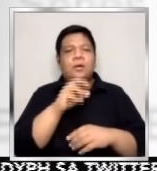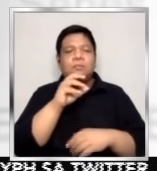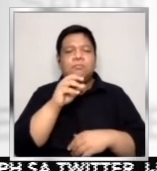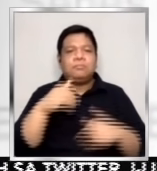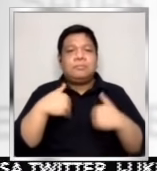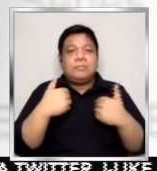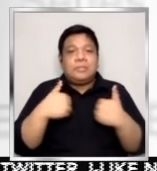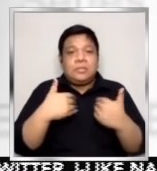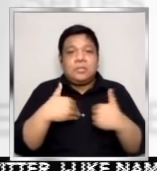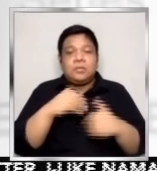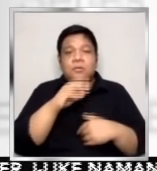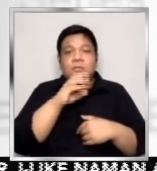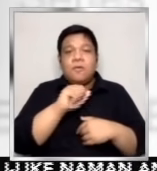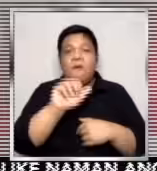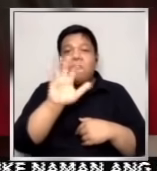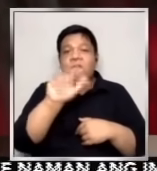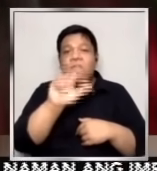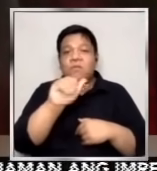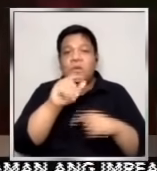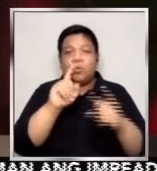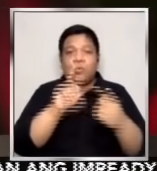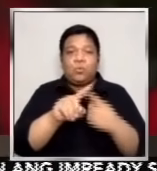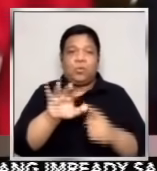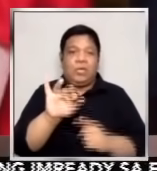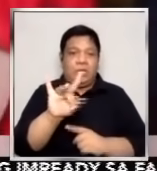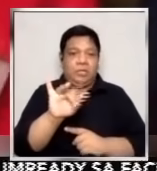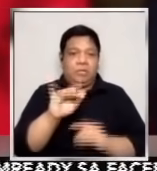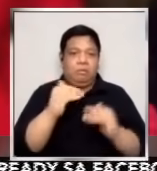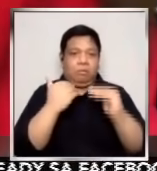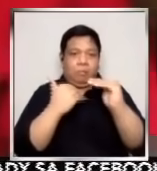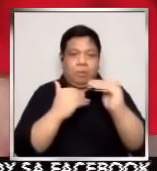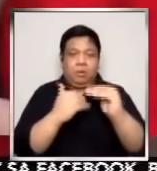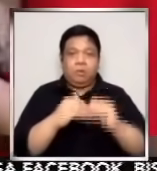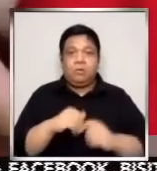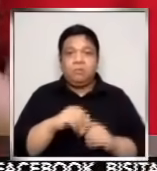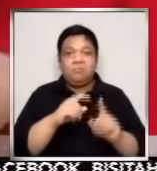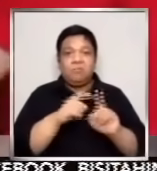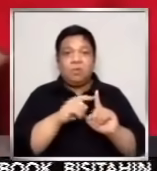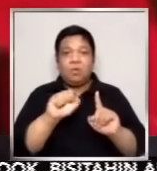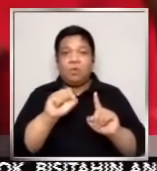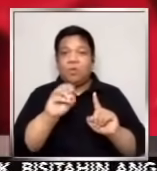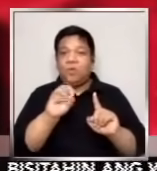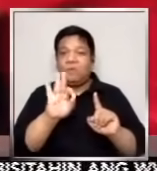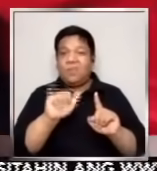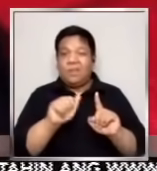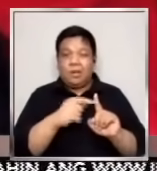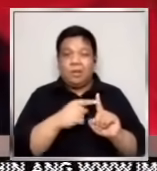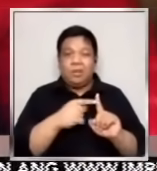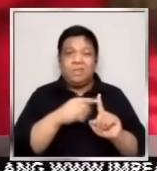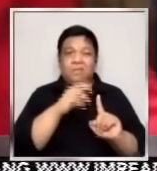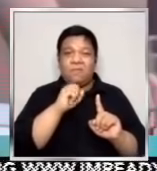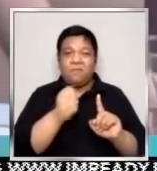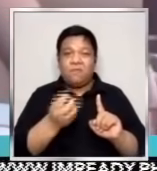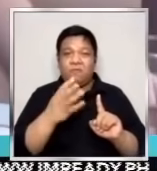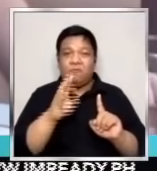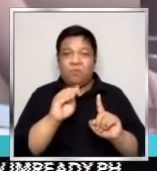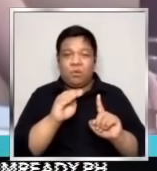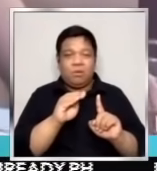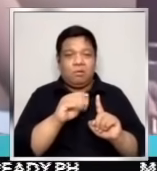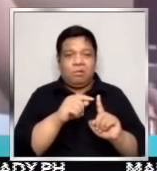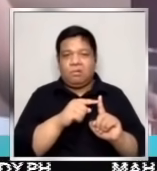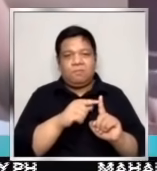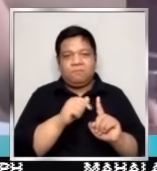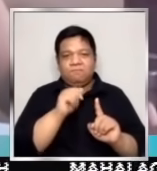hanggang 18 taong gulang. Ang 14-year-old na si Sofia lang sa serye ang hindi umabot sa prescribed